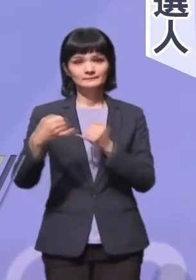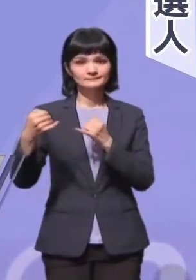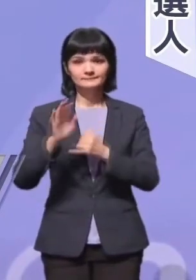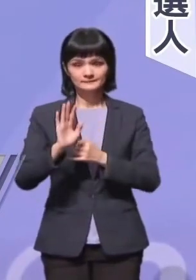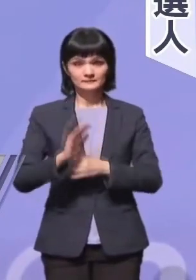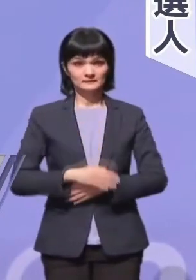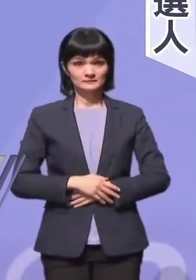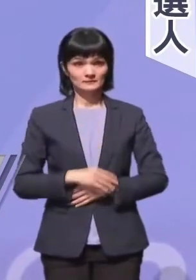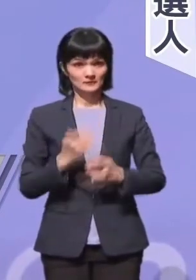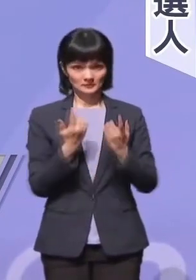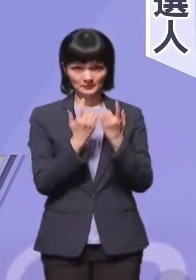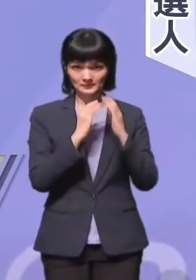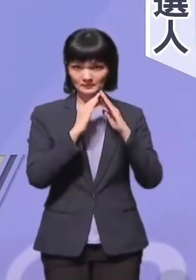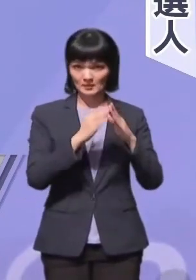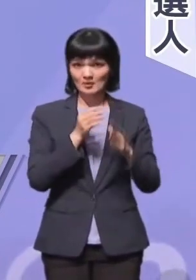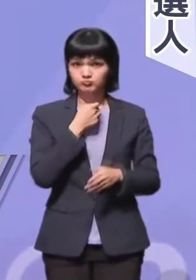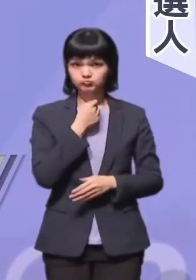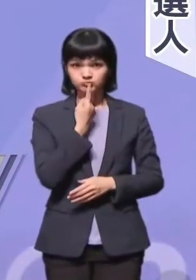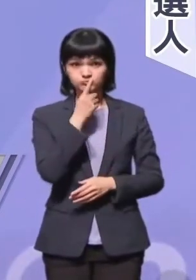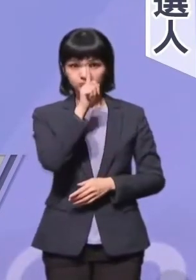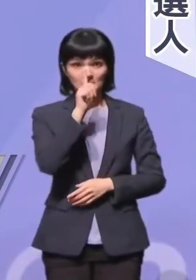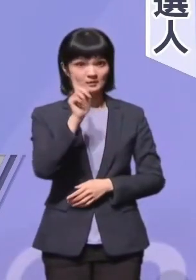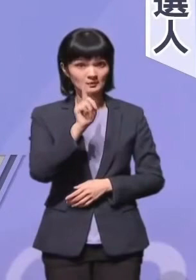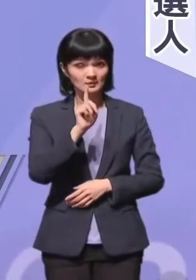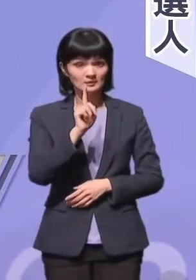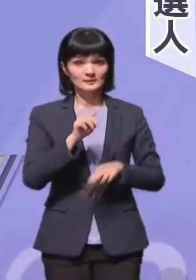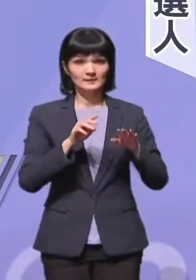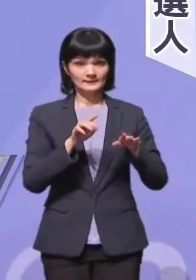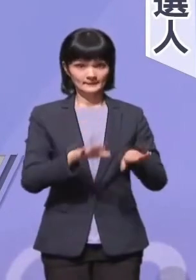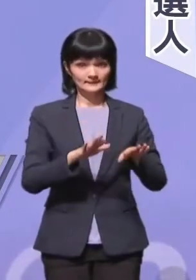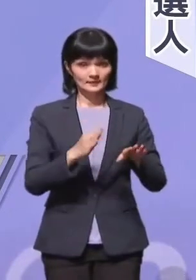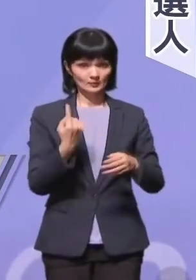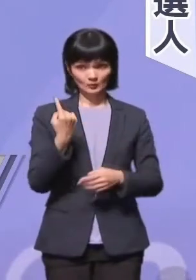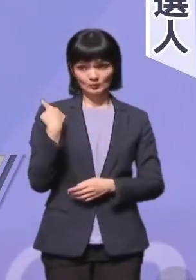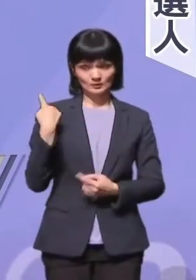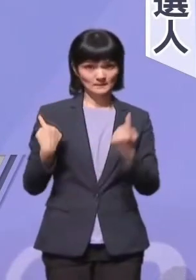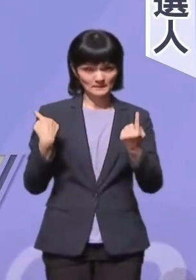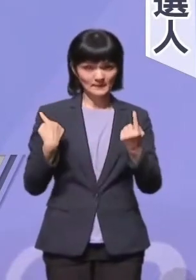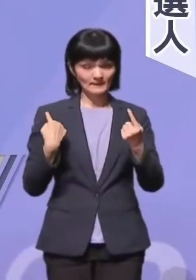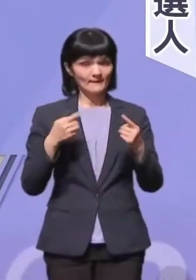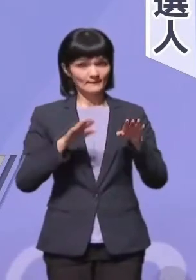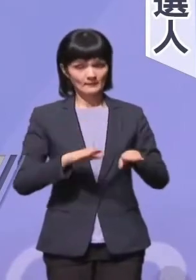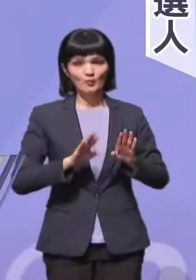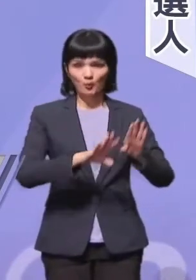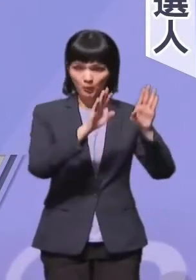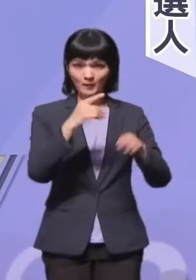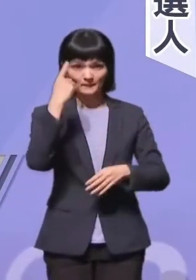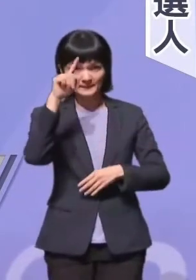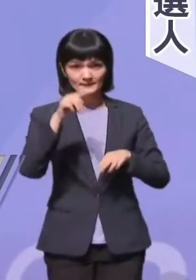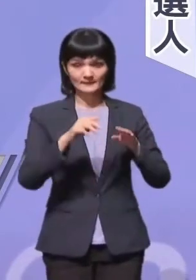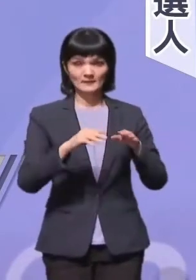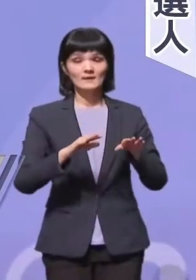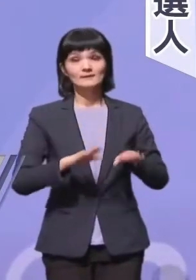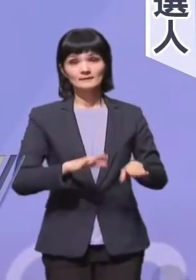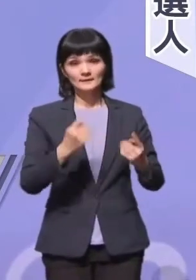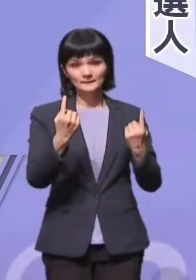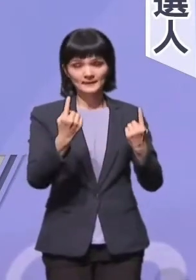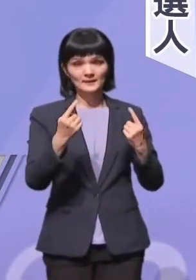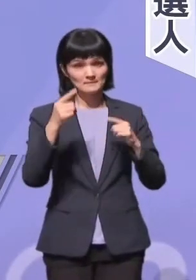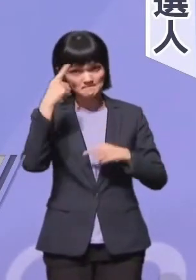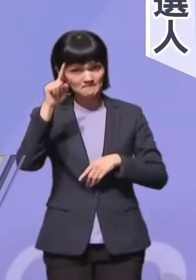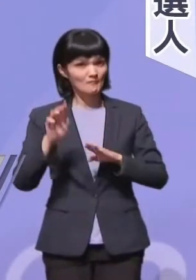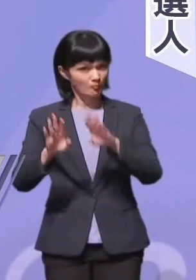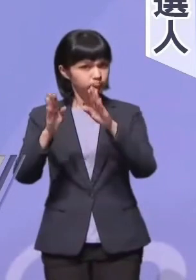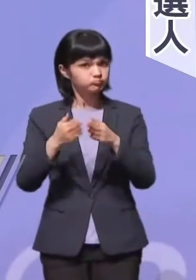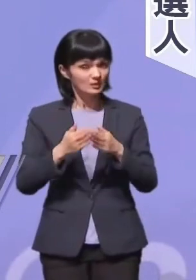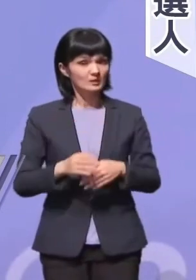北唯一要超越的是今天超越昨天，明天超越今天。我想台北市民关心的